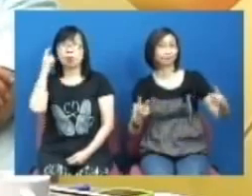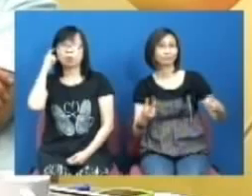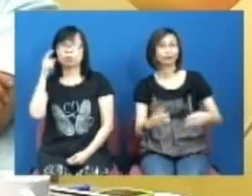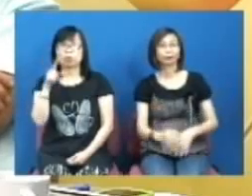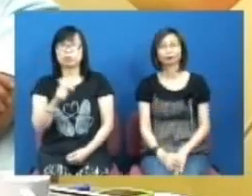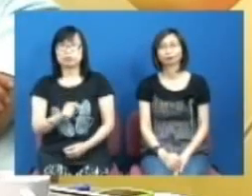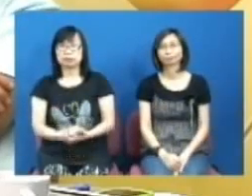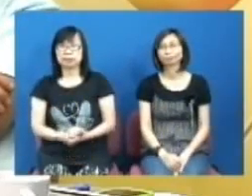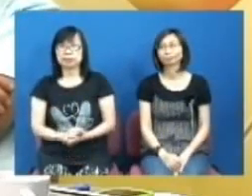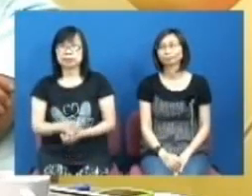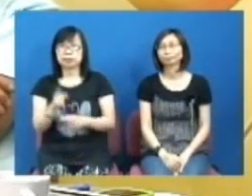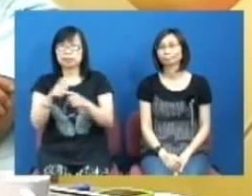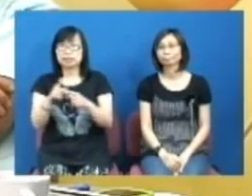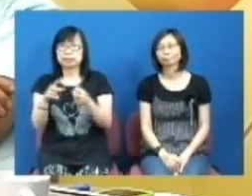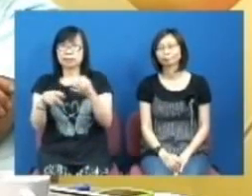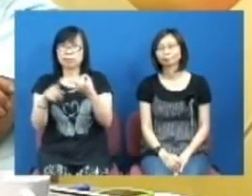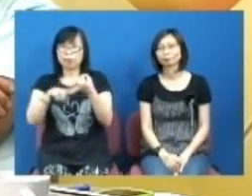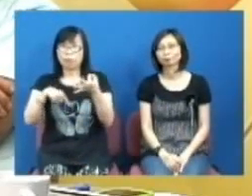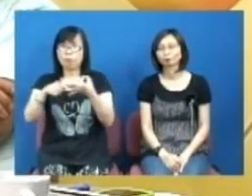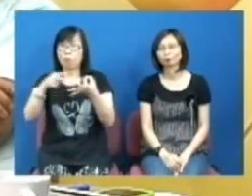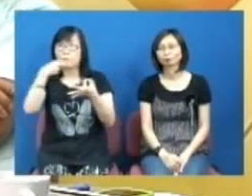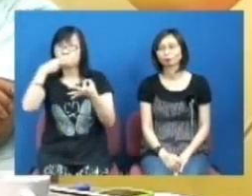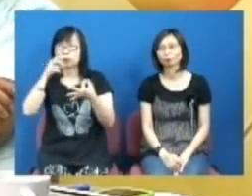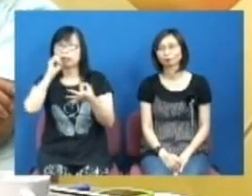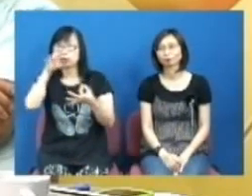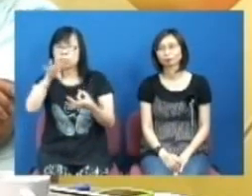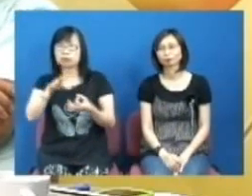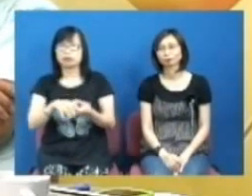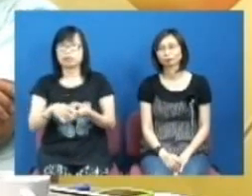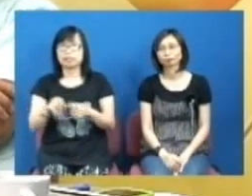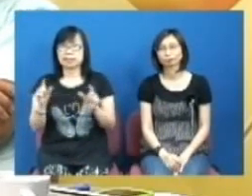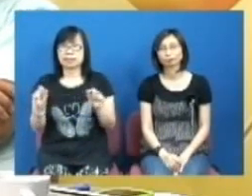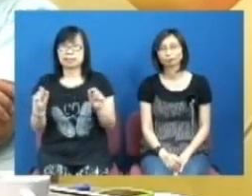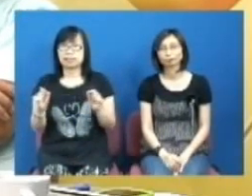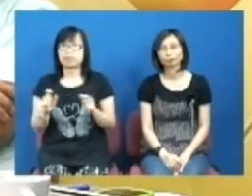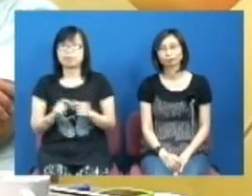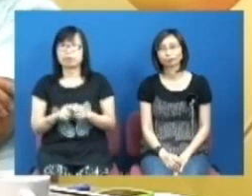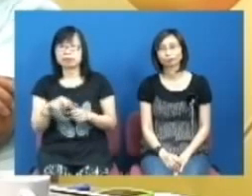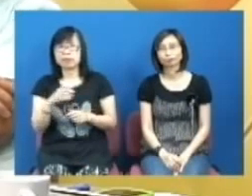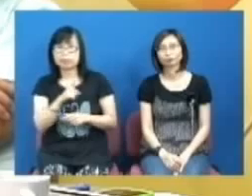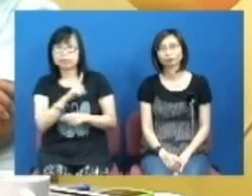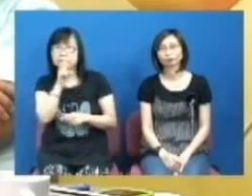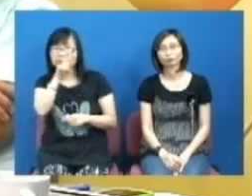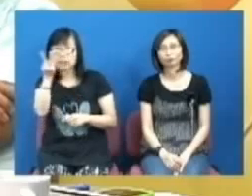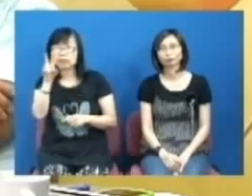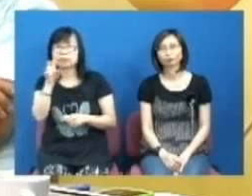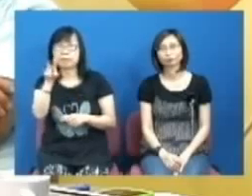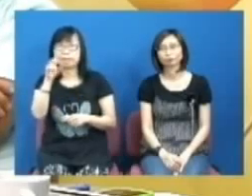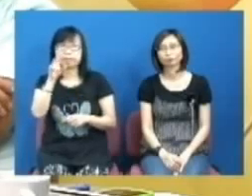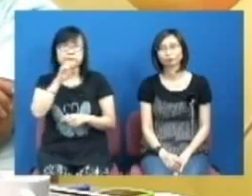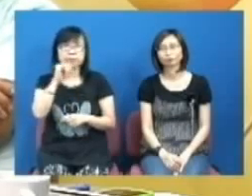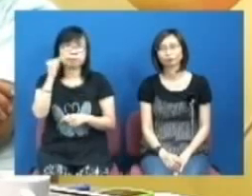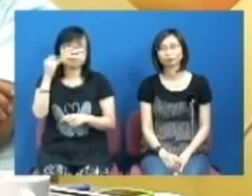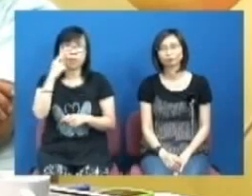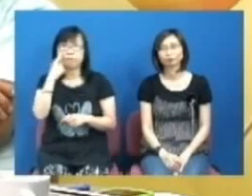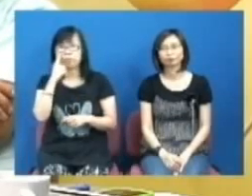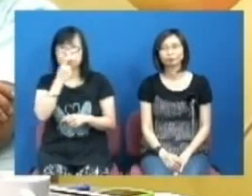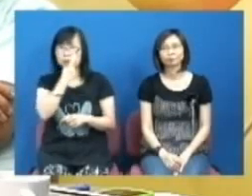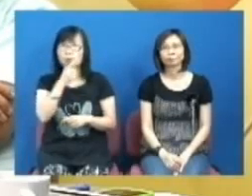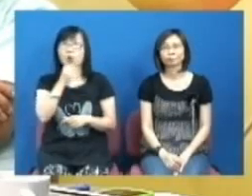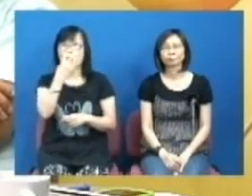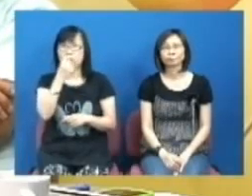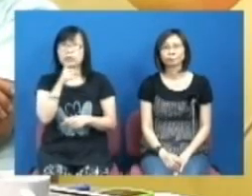其實何俊仁就剛才又說出來，其實他的意思就是說，以他看呢，就絕對看不到香港有